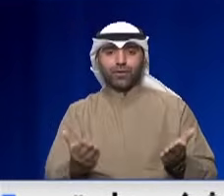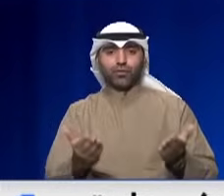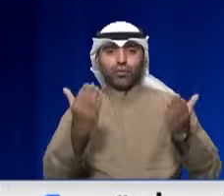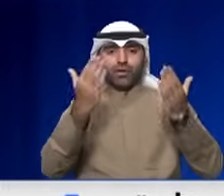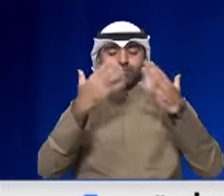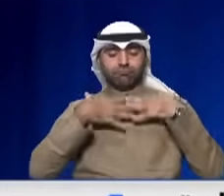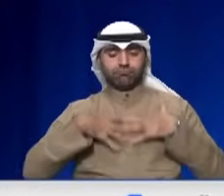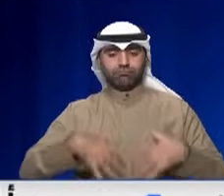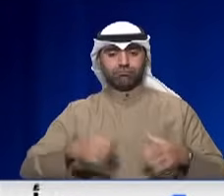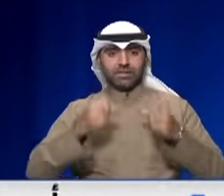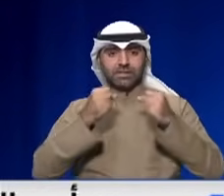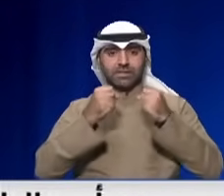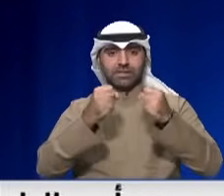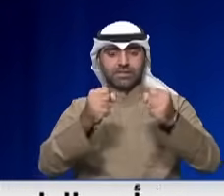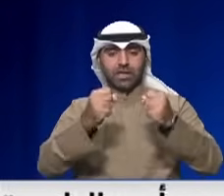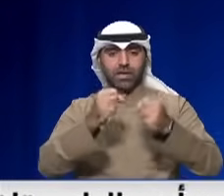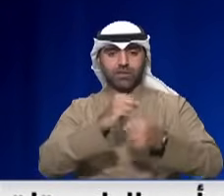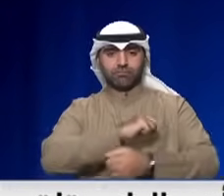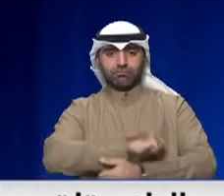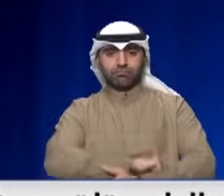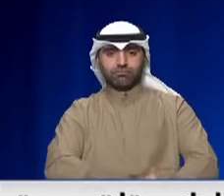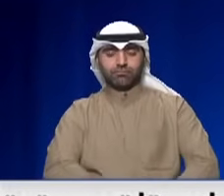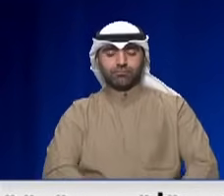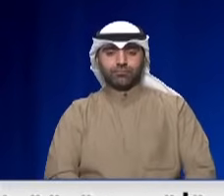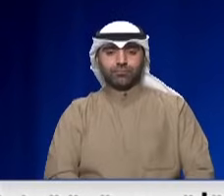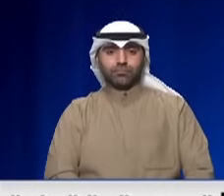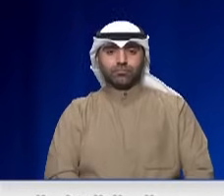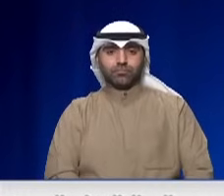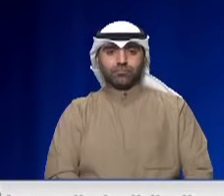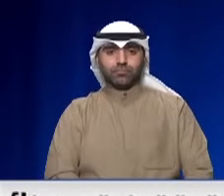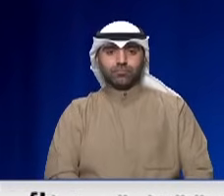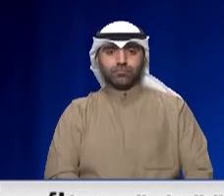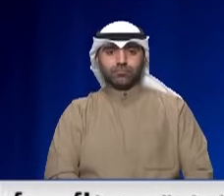لفخامته موفور الصحه وتمام